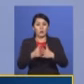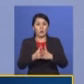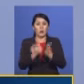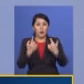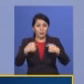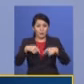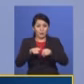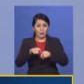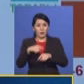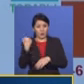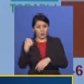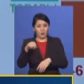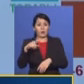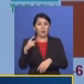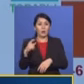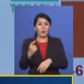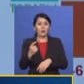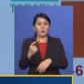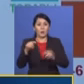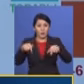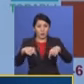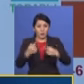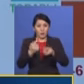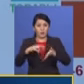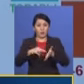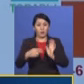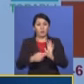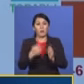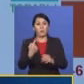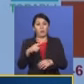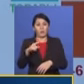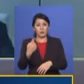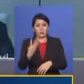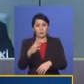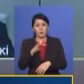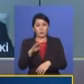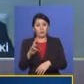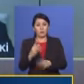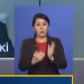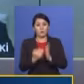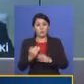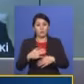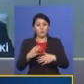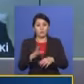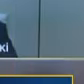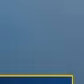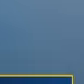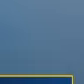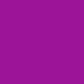дағдарыста еңсеріп экономиканы тұрақтандыру үшін бюджет шығыстары 1,4 триллион теңгеге ұлғайтылған еді.